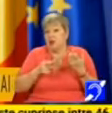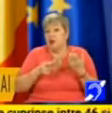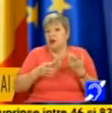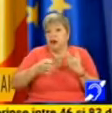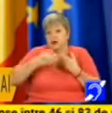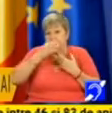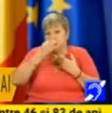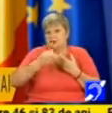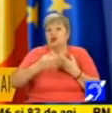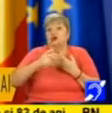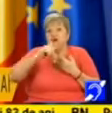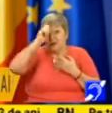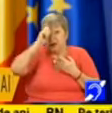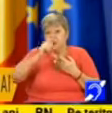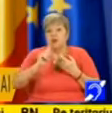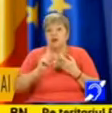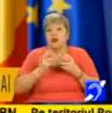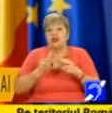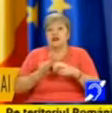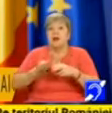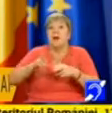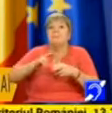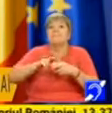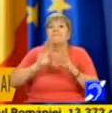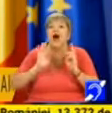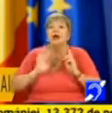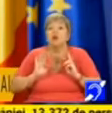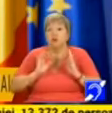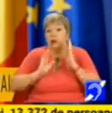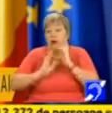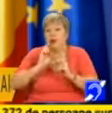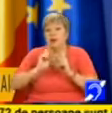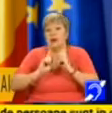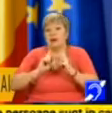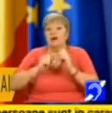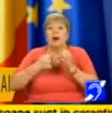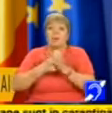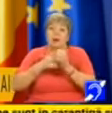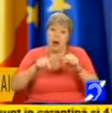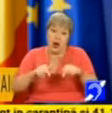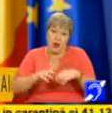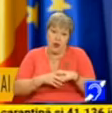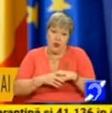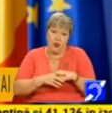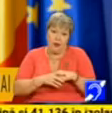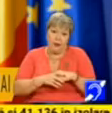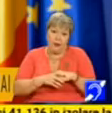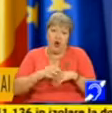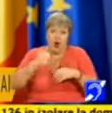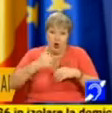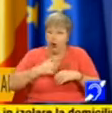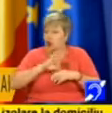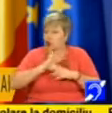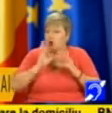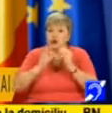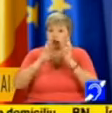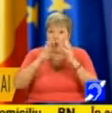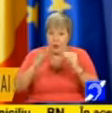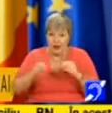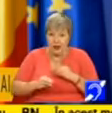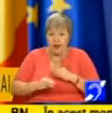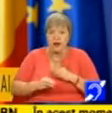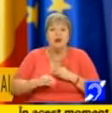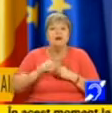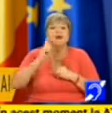mult decât până acum fiecăruia dintre dumneavoastră, dragi români. Fiecare dintre noi va fi